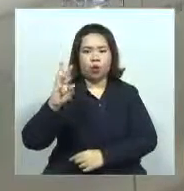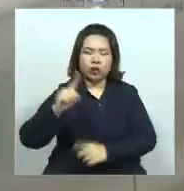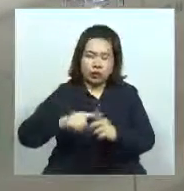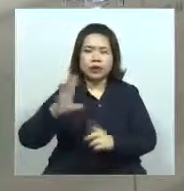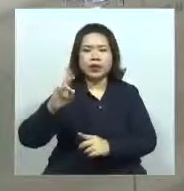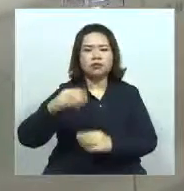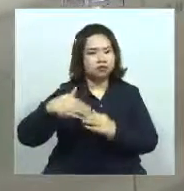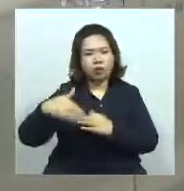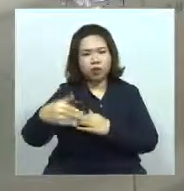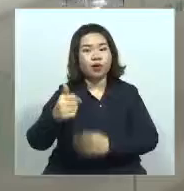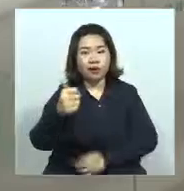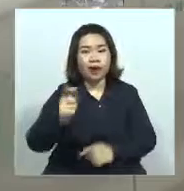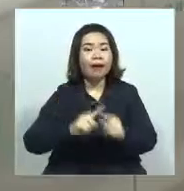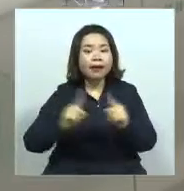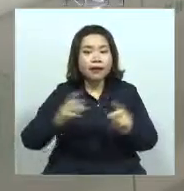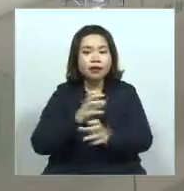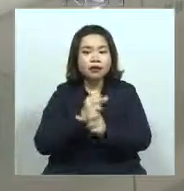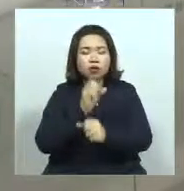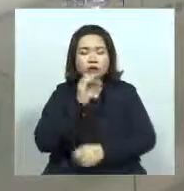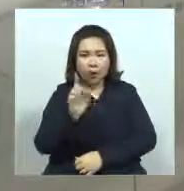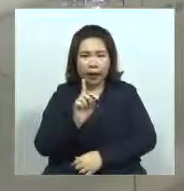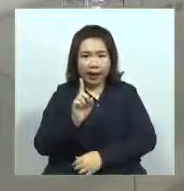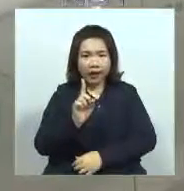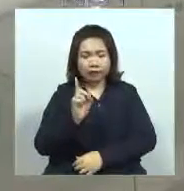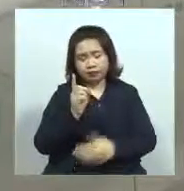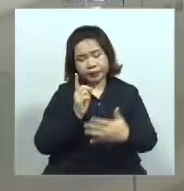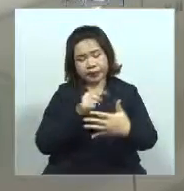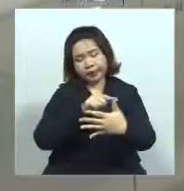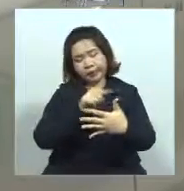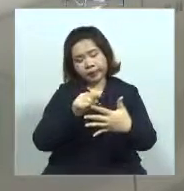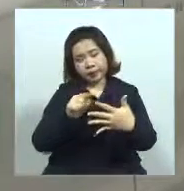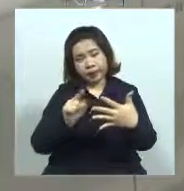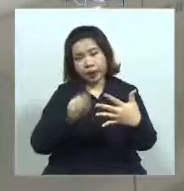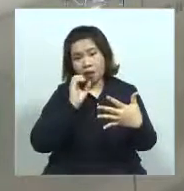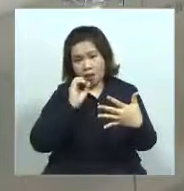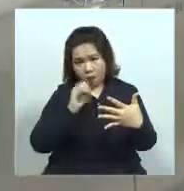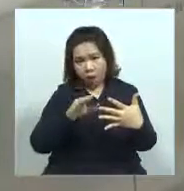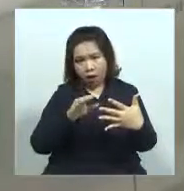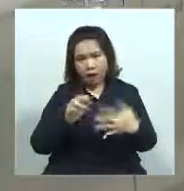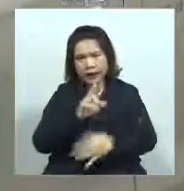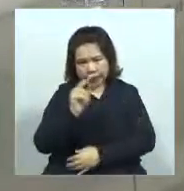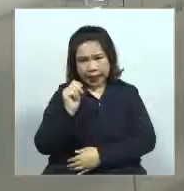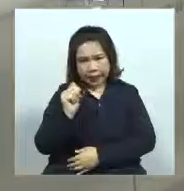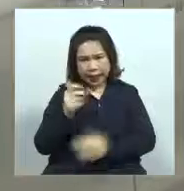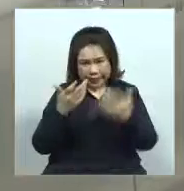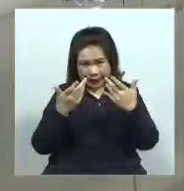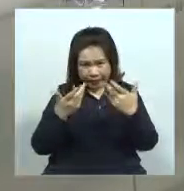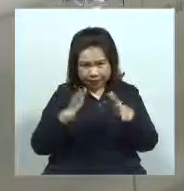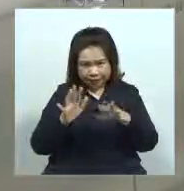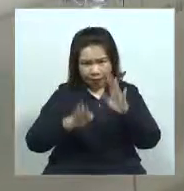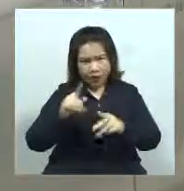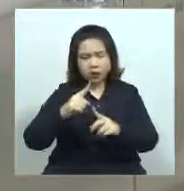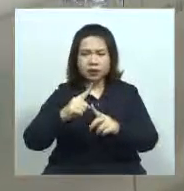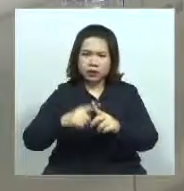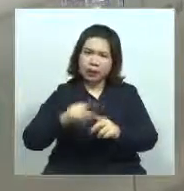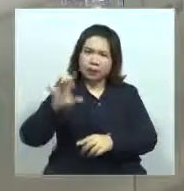เป็นต้นไปแต่โดยสรุปแล้วเนี่ยในจำนวนทั้งหมดที่กล่าวไว้เนี่ยนะครับจะสามารถใช้งานได้เนี่ยนะครับภายในเดือนประ